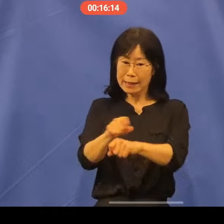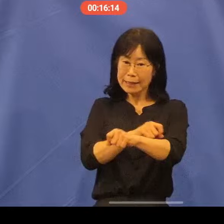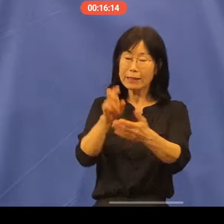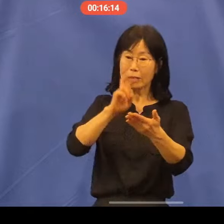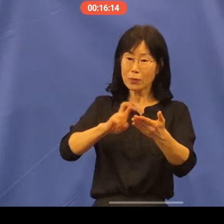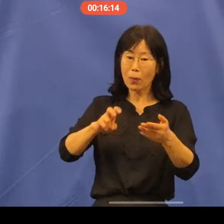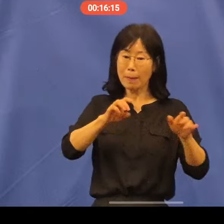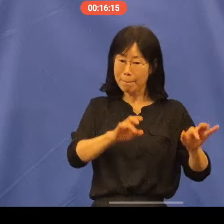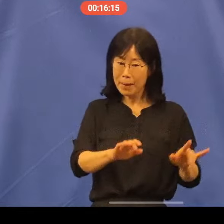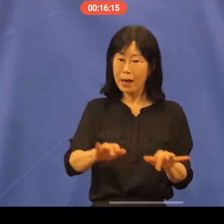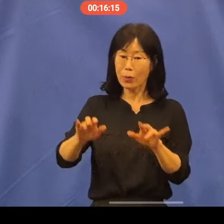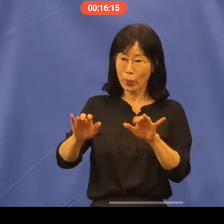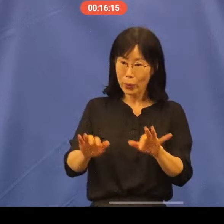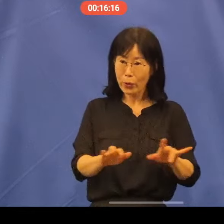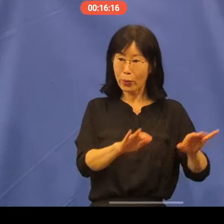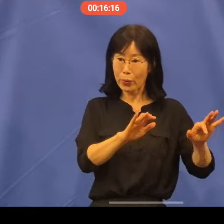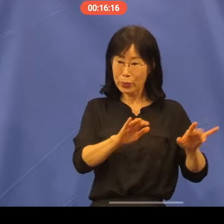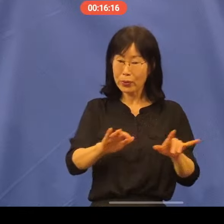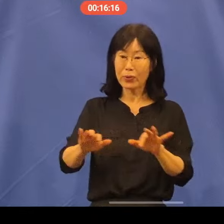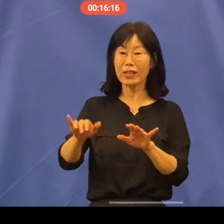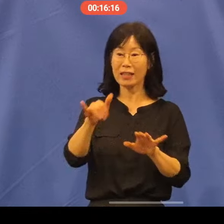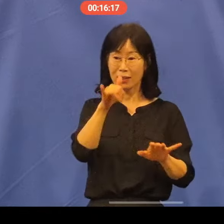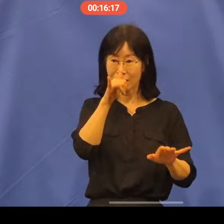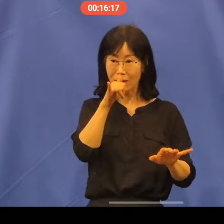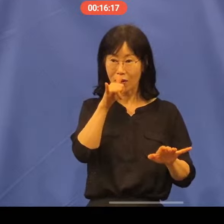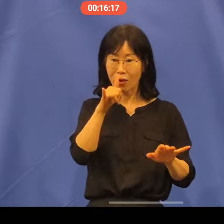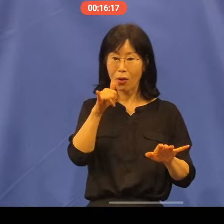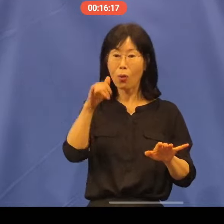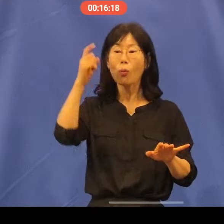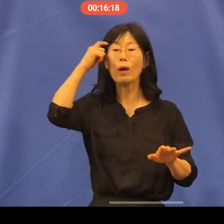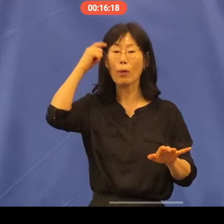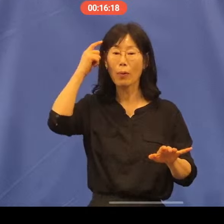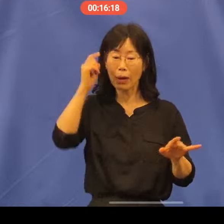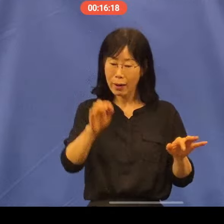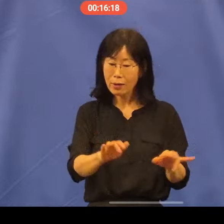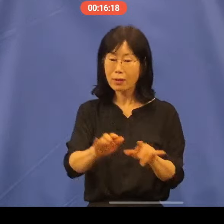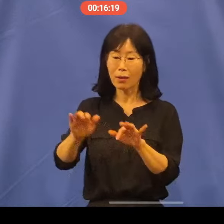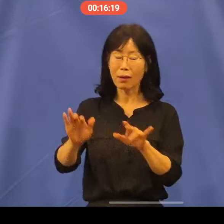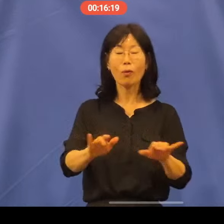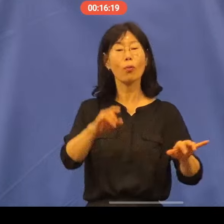연주하는 이유가 뭘까요? 하나님을 찬양하는 거잖아요. 그죠? 이유가 분명한 거잖아요.